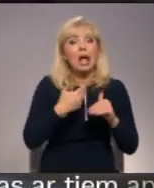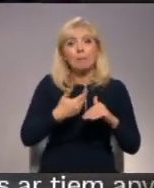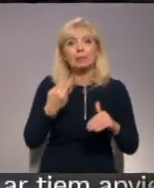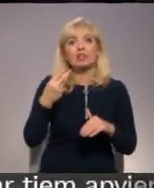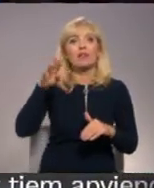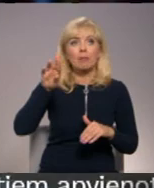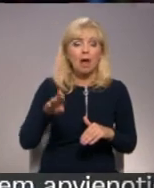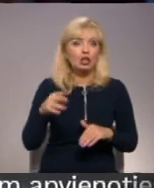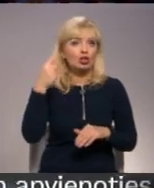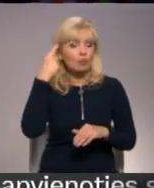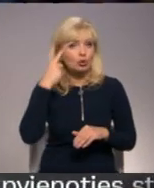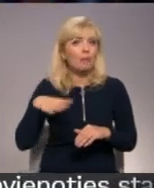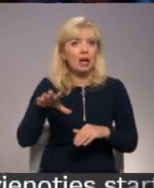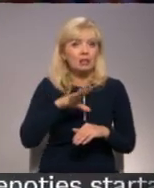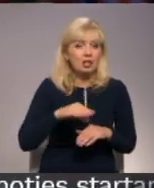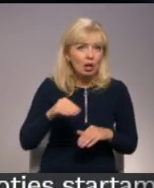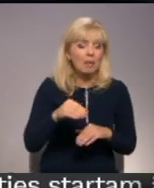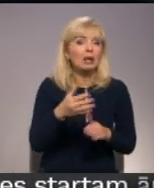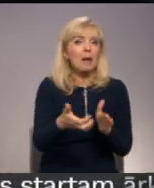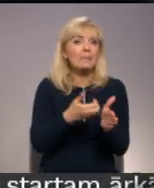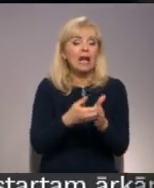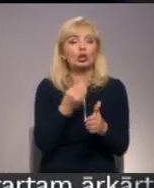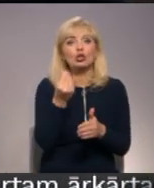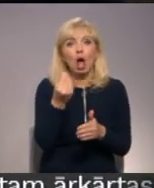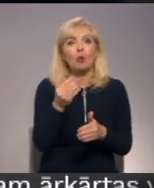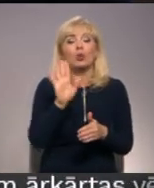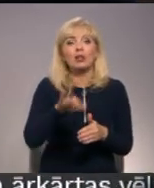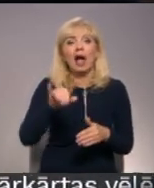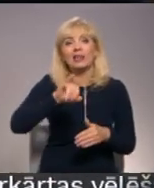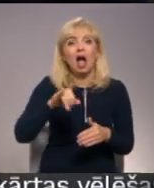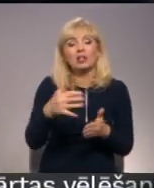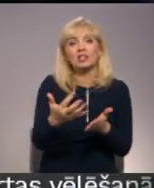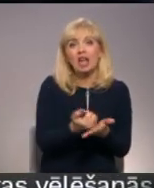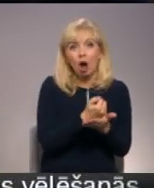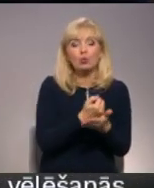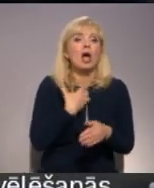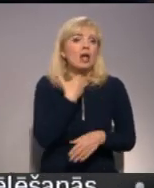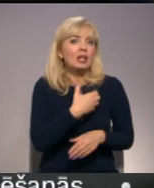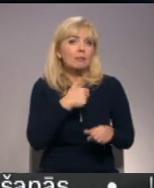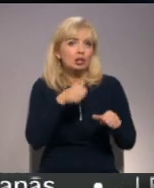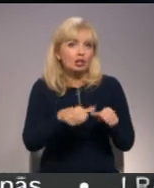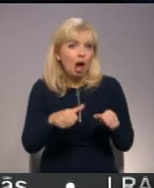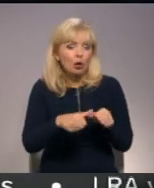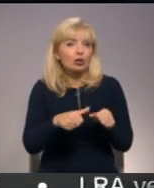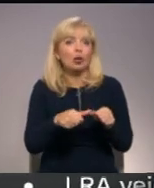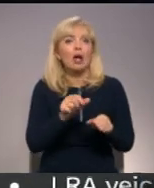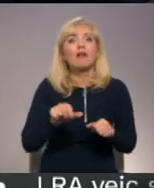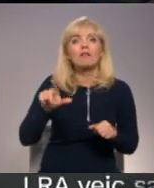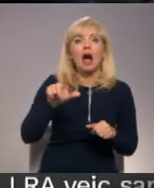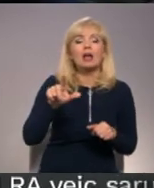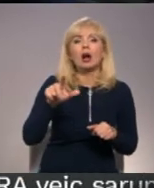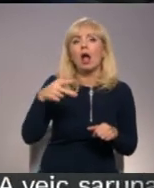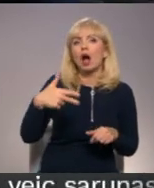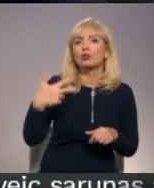2 mēnešiem uzzināta ģimenei neiespējama naudas summa, lai Jānis varētu iegūt nepieciešamās zāles, vajadzīgs vairāk nekā